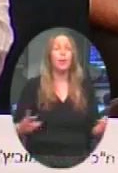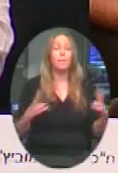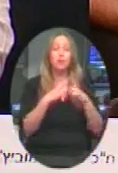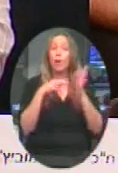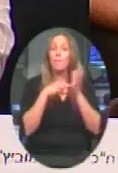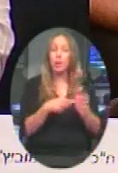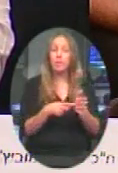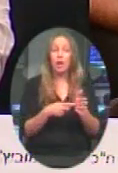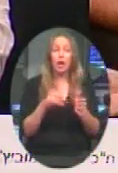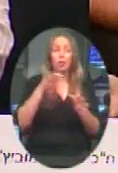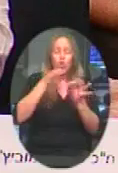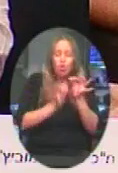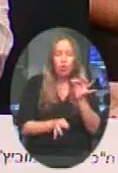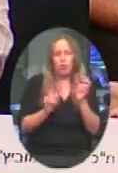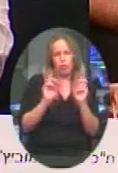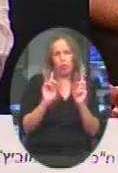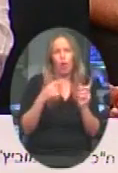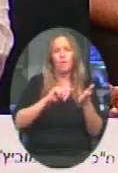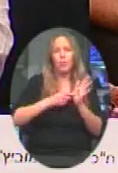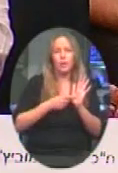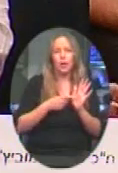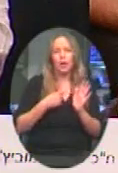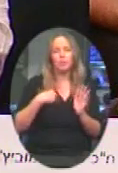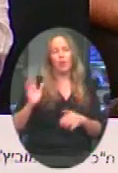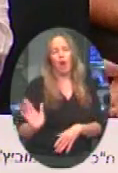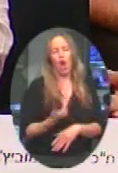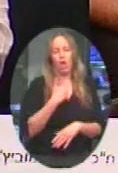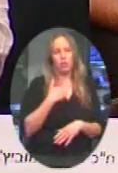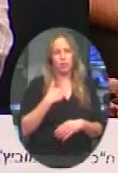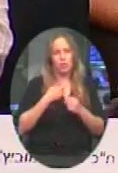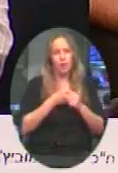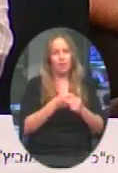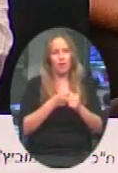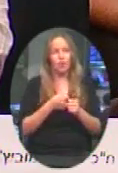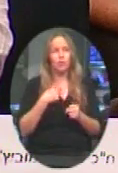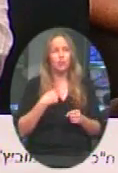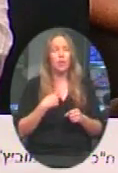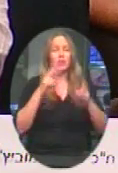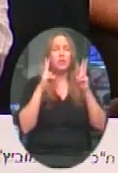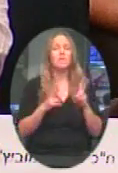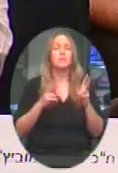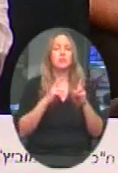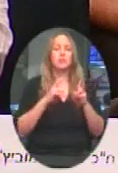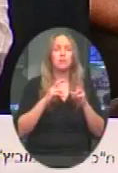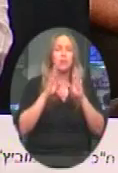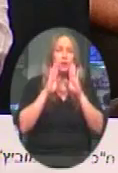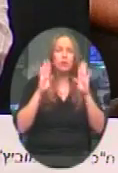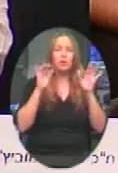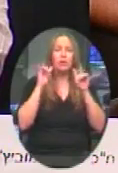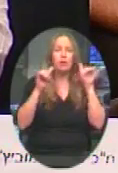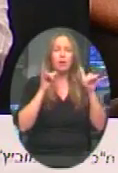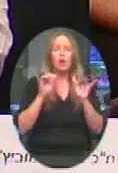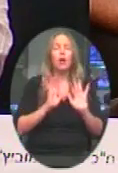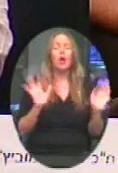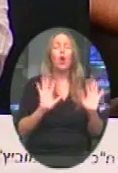ארד לפרטים, אבל מטרתה הייתה להוריד אותי מהמאבק. פשוט שאני אפסיק להשמיע הכל, גם לא היה לי איזה מעמד מיוחד, אז לא